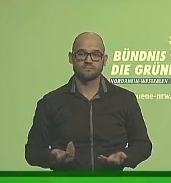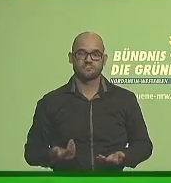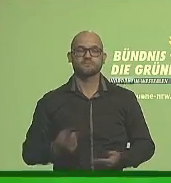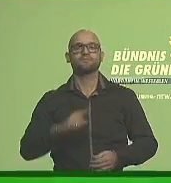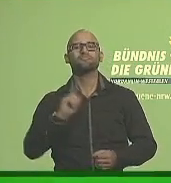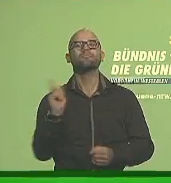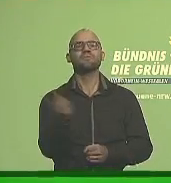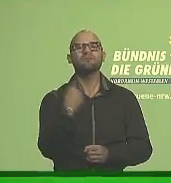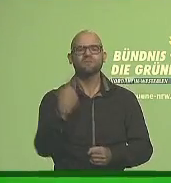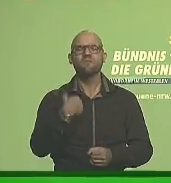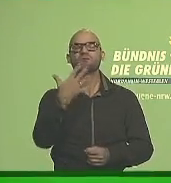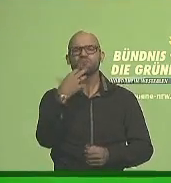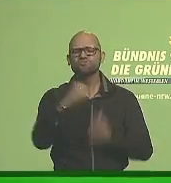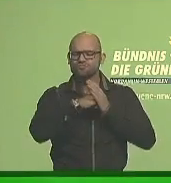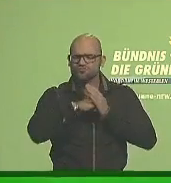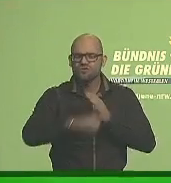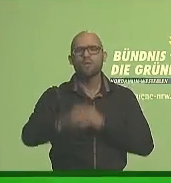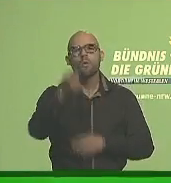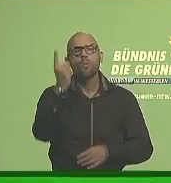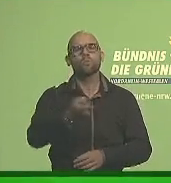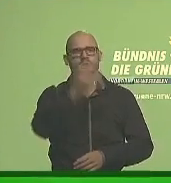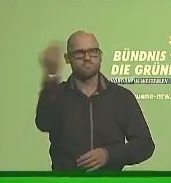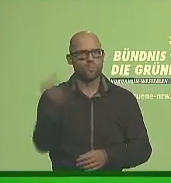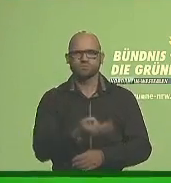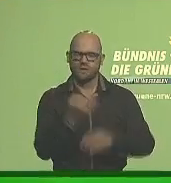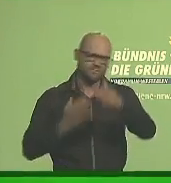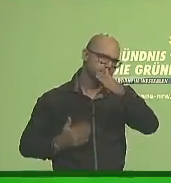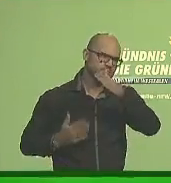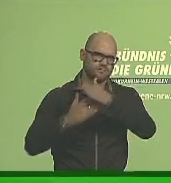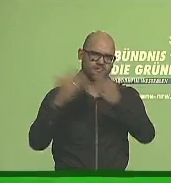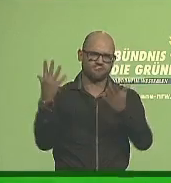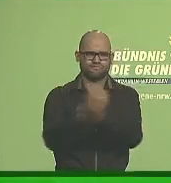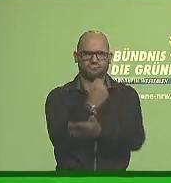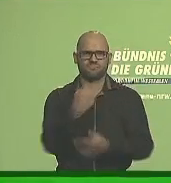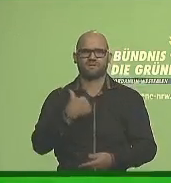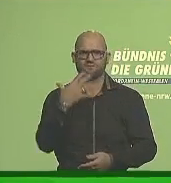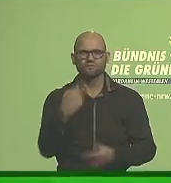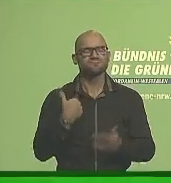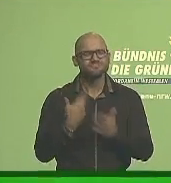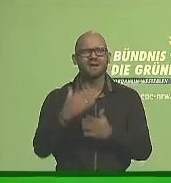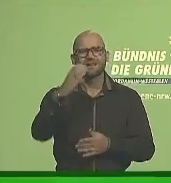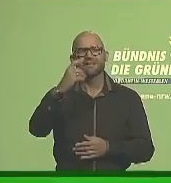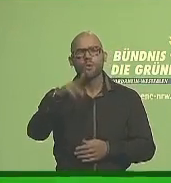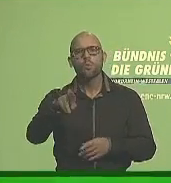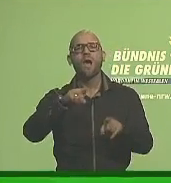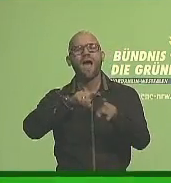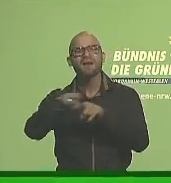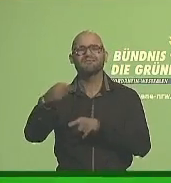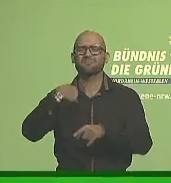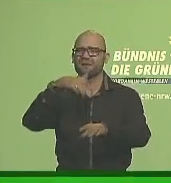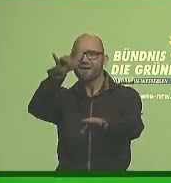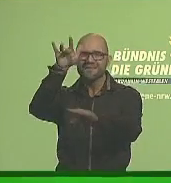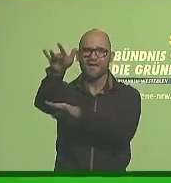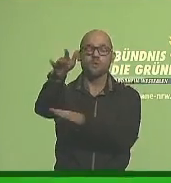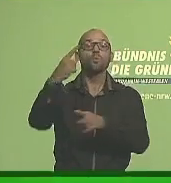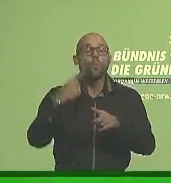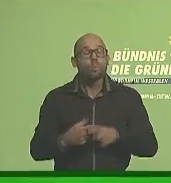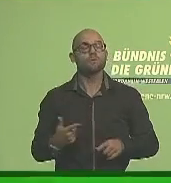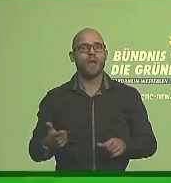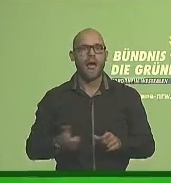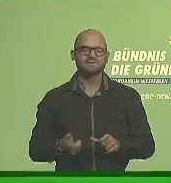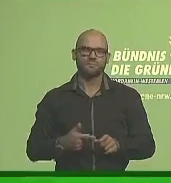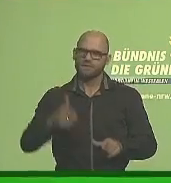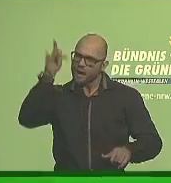kommen wollen, dann brauchen wir eine Beschlusslage, die CDU und FDP Paroli bietet und auch der SPD.